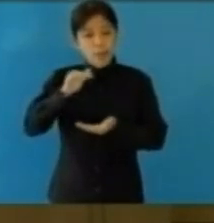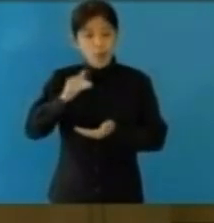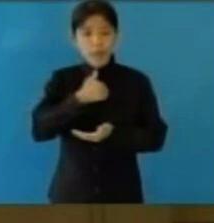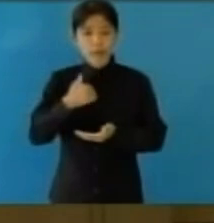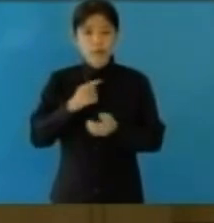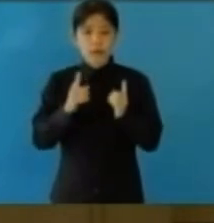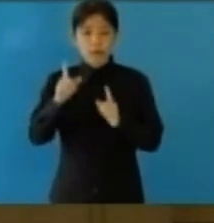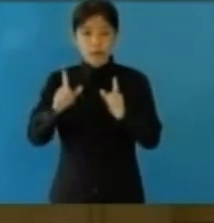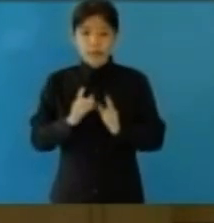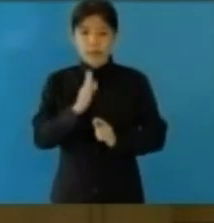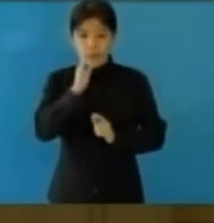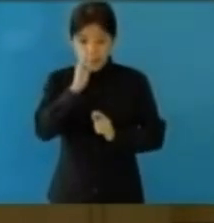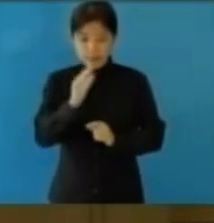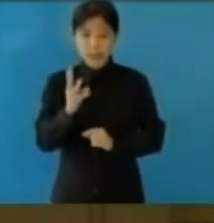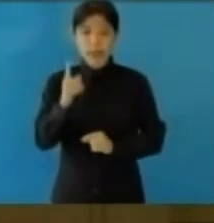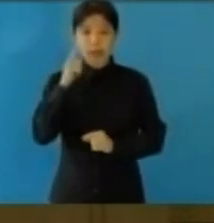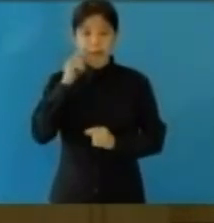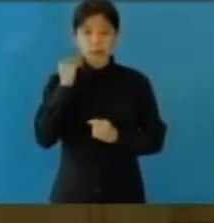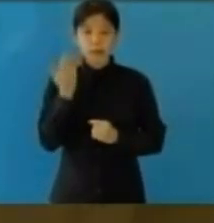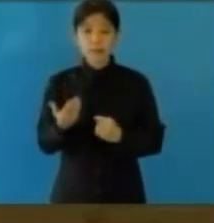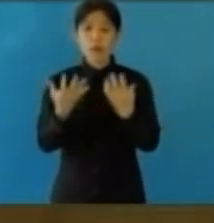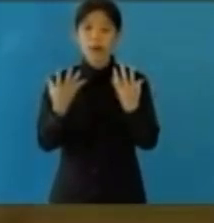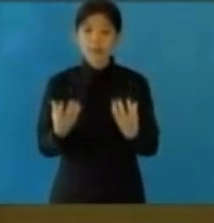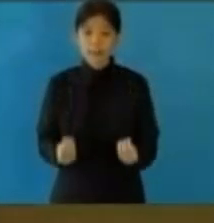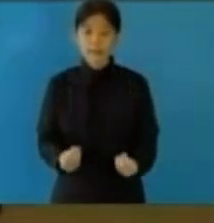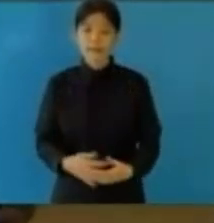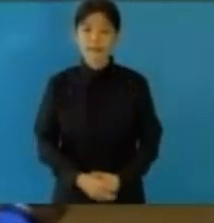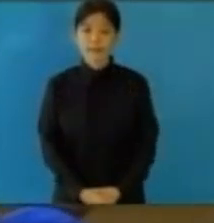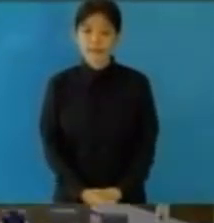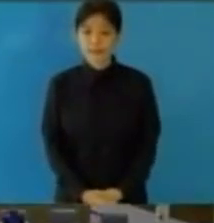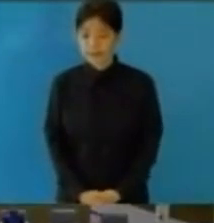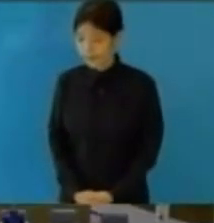答えください。以上、3回目の質問といたします。